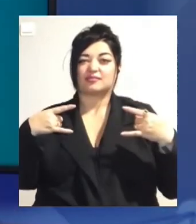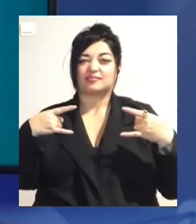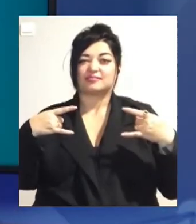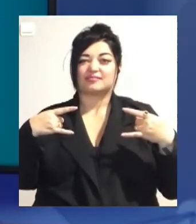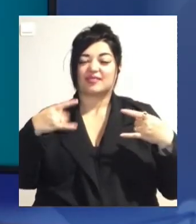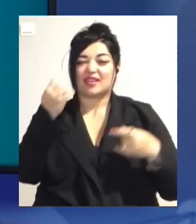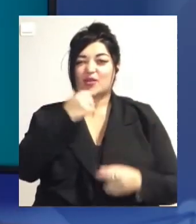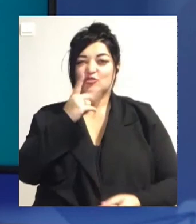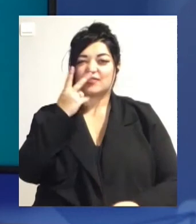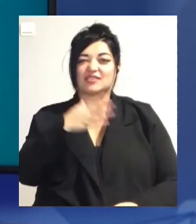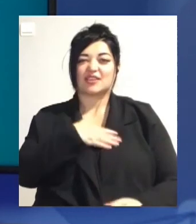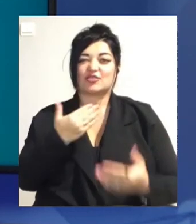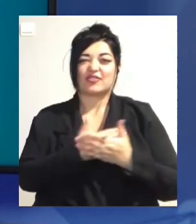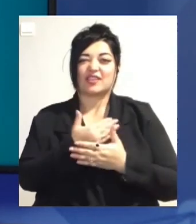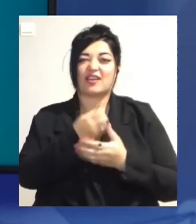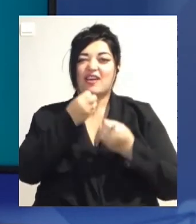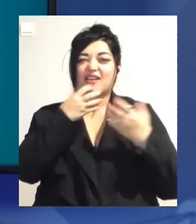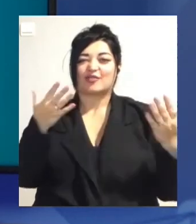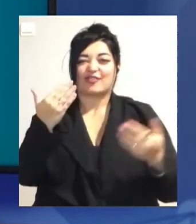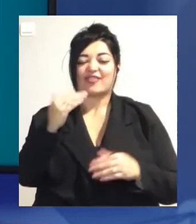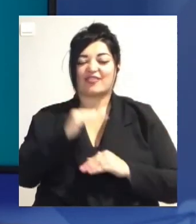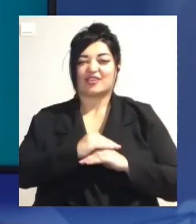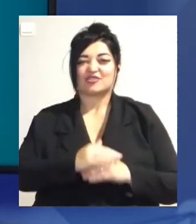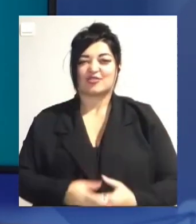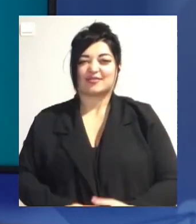Дякую, дивилися наші новини і гарного вам вечора.